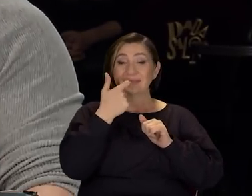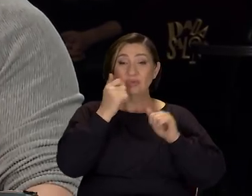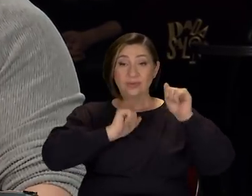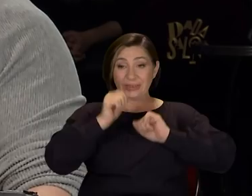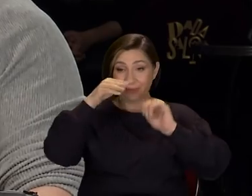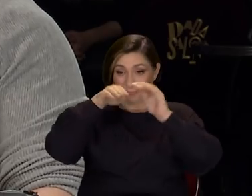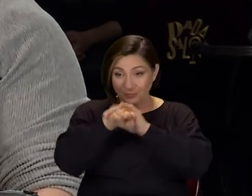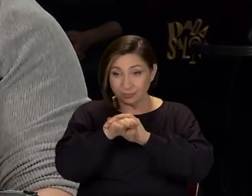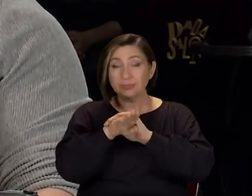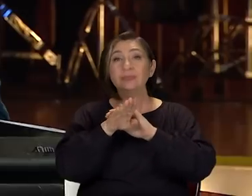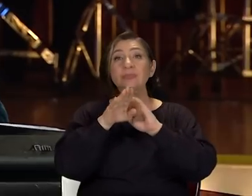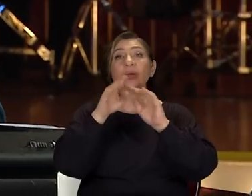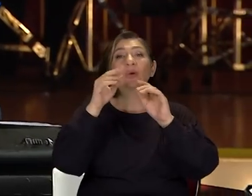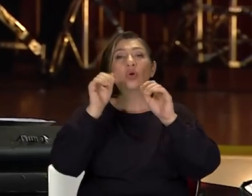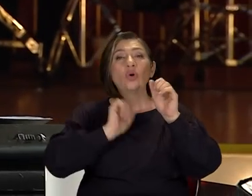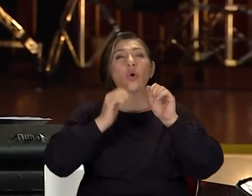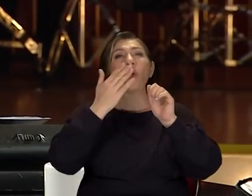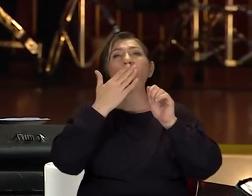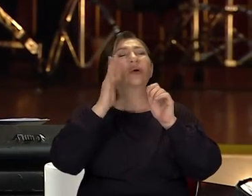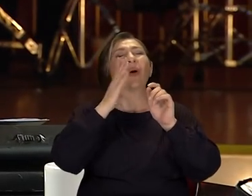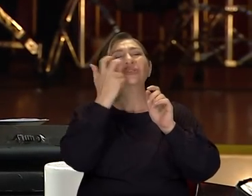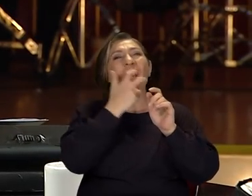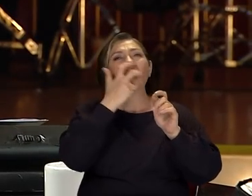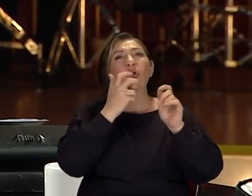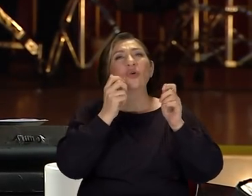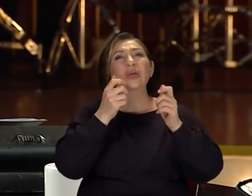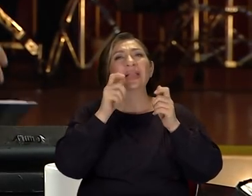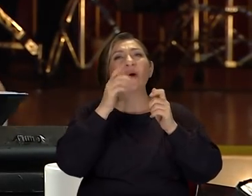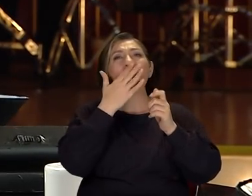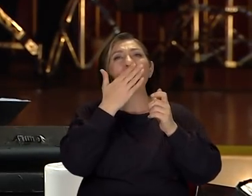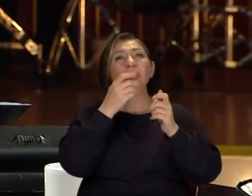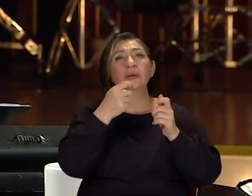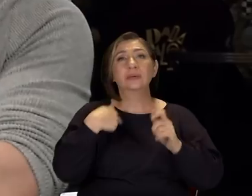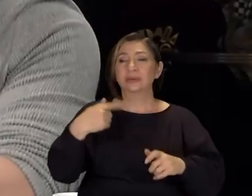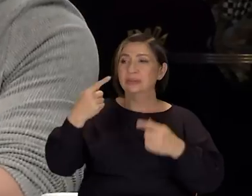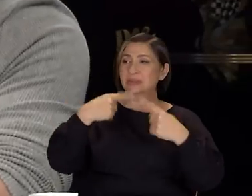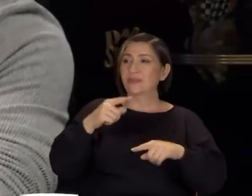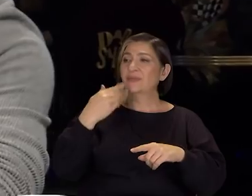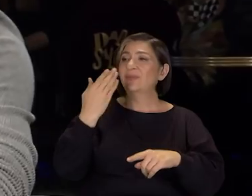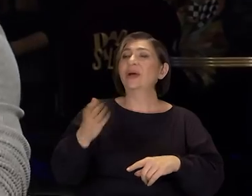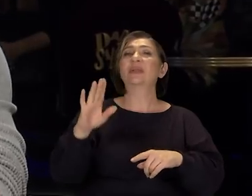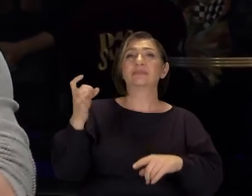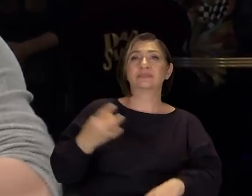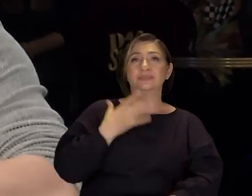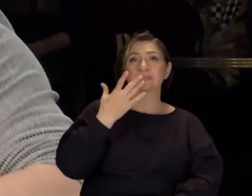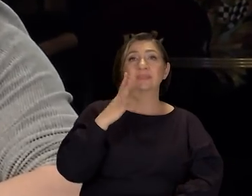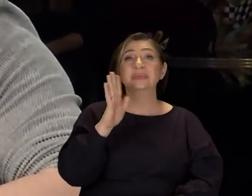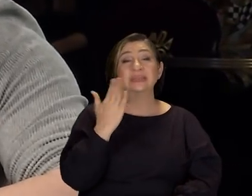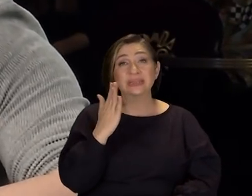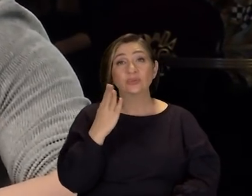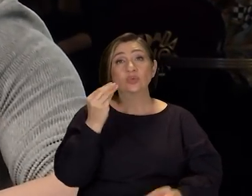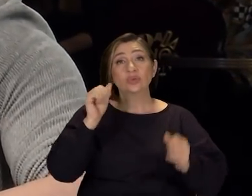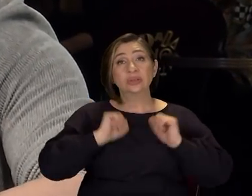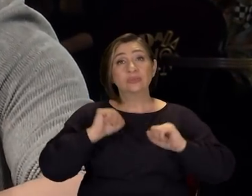konservatuvara, 10 yaşında atıldım. Niye 6 yaşında çocuğun 10 yaşında ne yapmış olabilir ki çocuk atıyor? Ben atıldım. Yani sınav vermedim. Sınav vermemekten atıldım. Çünkü